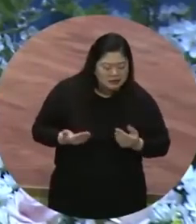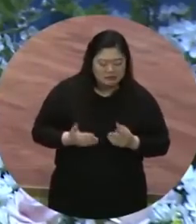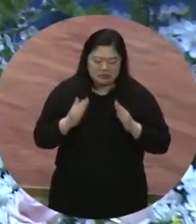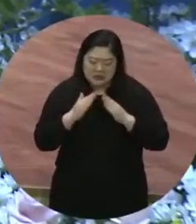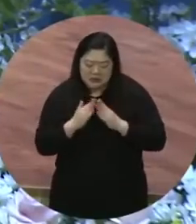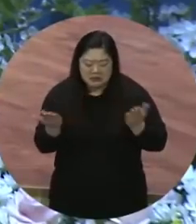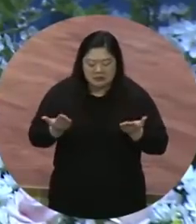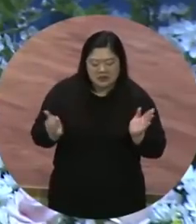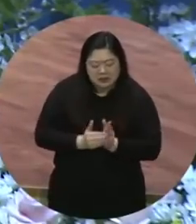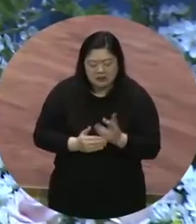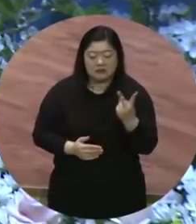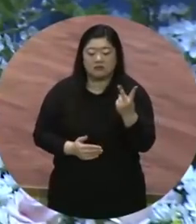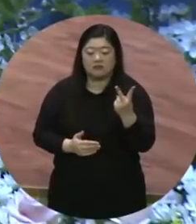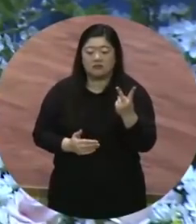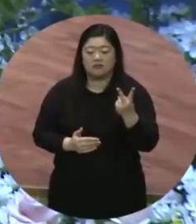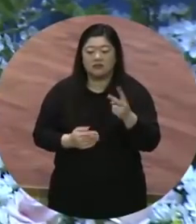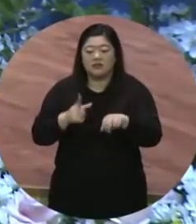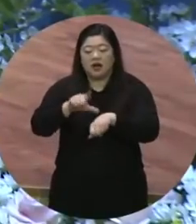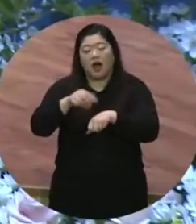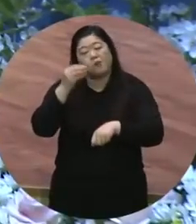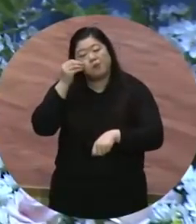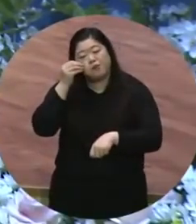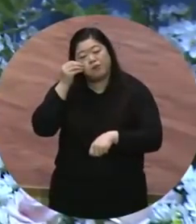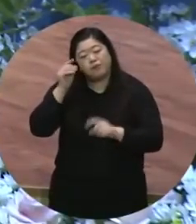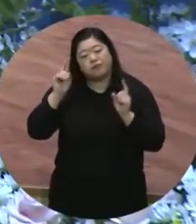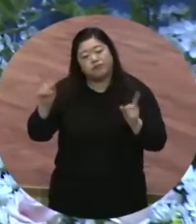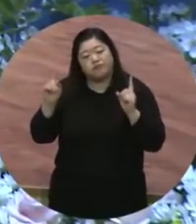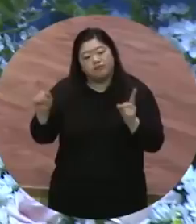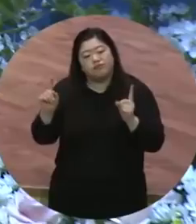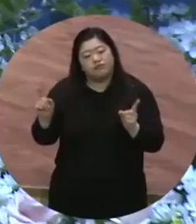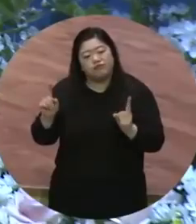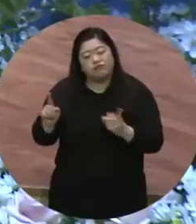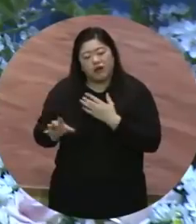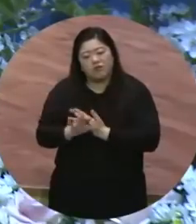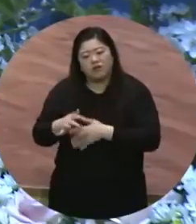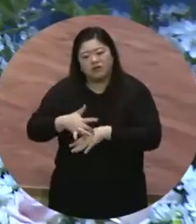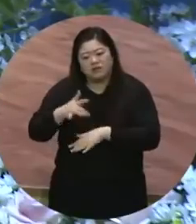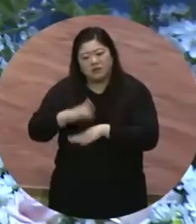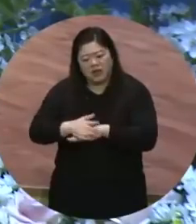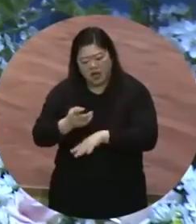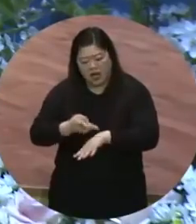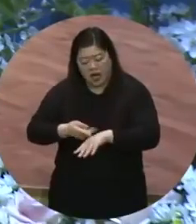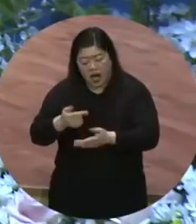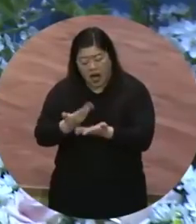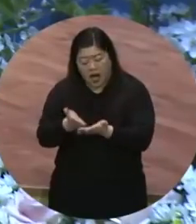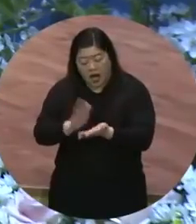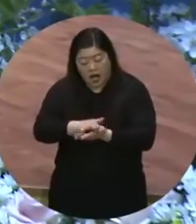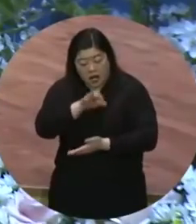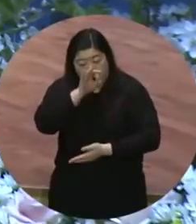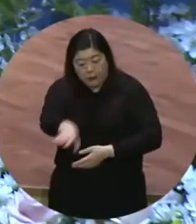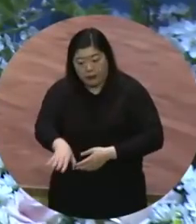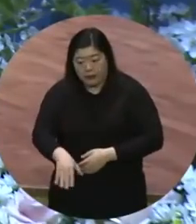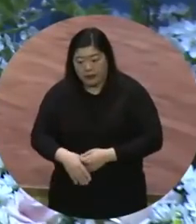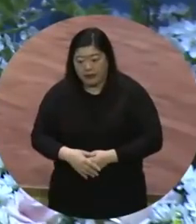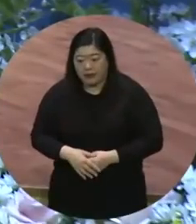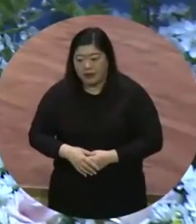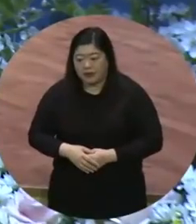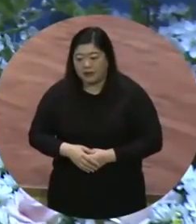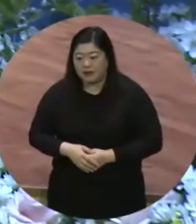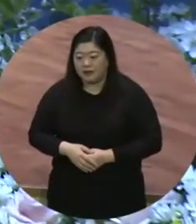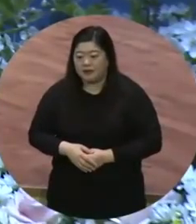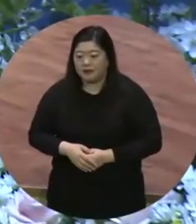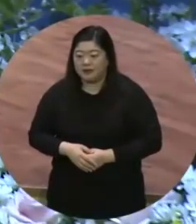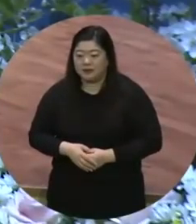속으로 가는 거예요. 영적인 분위기 속에 안 가고 딴 데 세상 거 가면 그냥 빠져버려요. 애체질이 있어가지고.